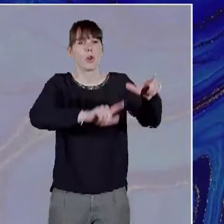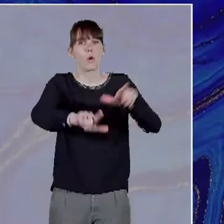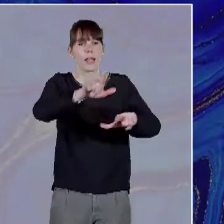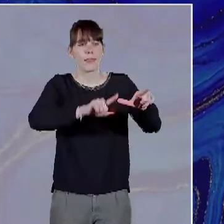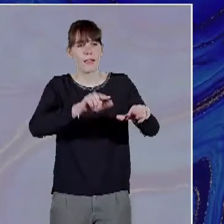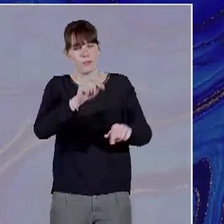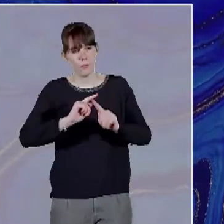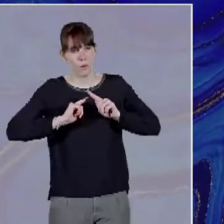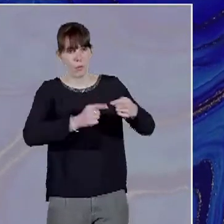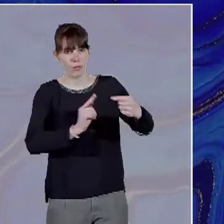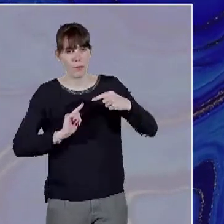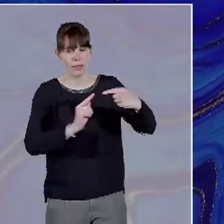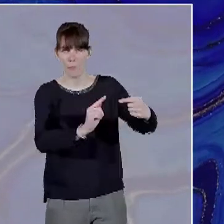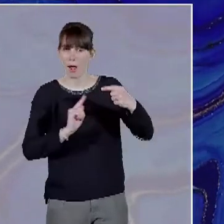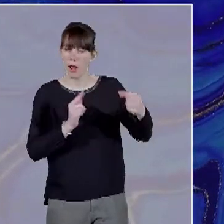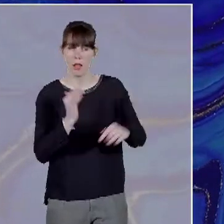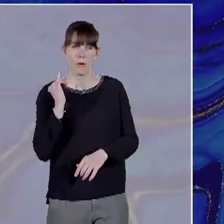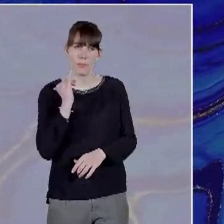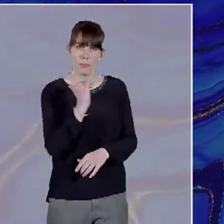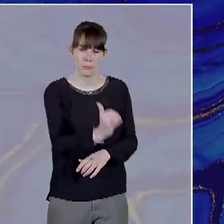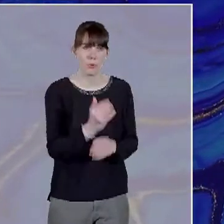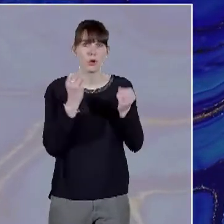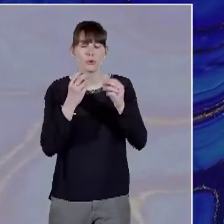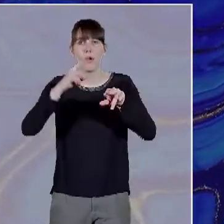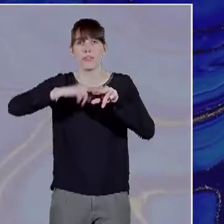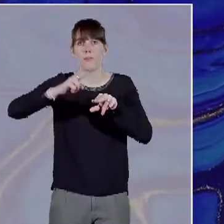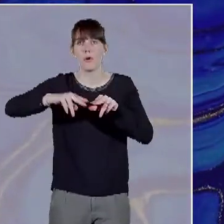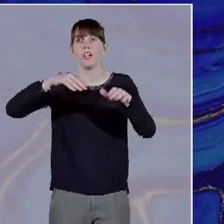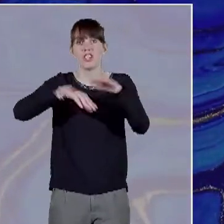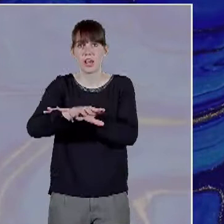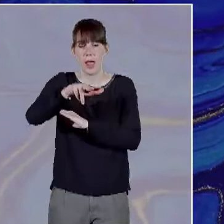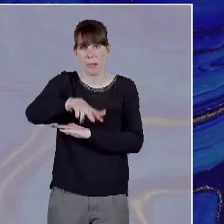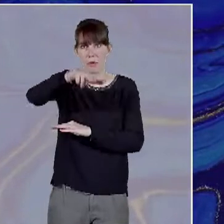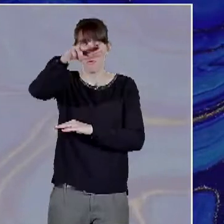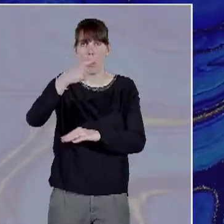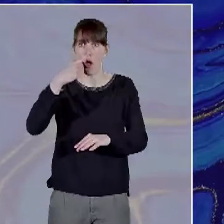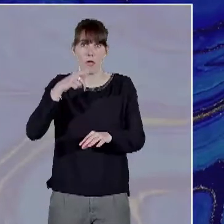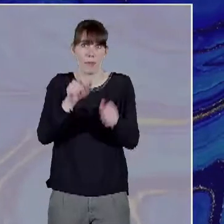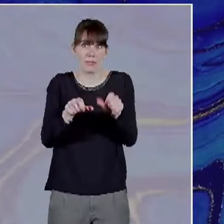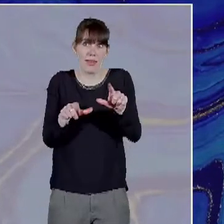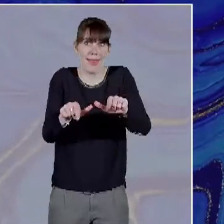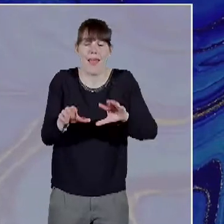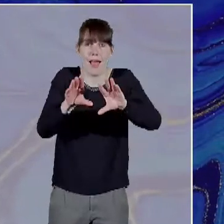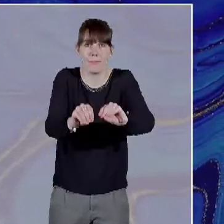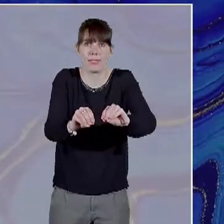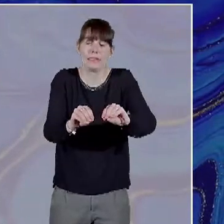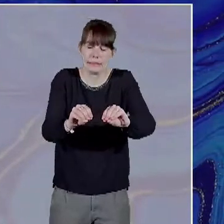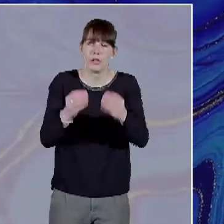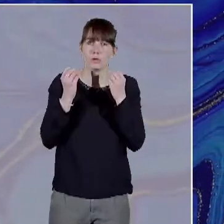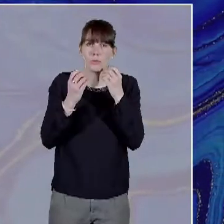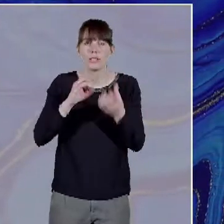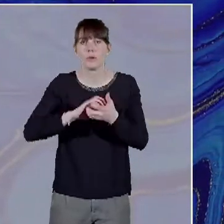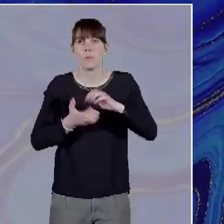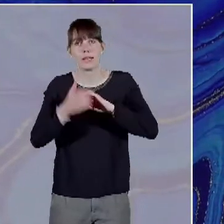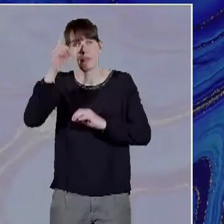techniques. Il y a parfois les travaux en site occupé sont encore beaucoup plus compliqués du fait de la pandémie. Donc c'est compliqué, mais c'est maintenant nos